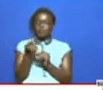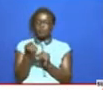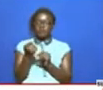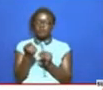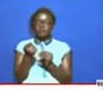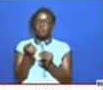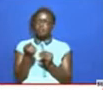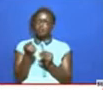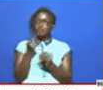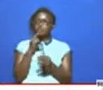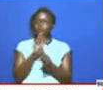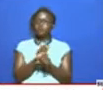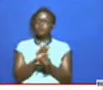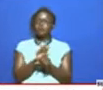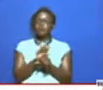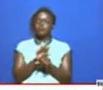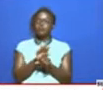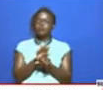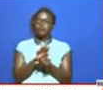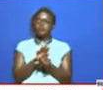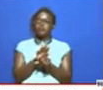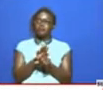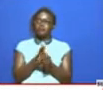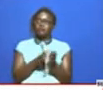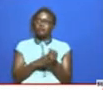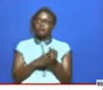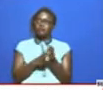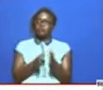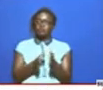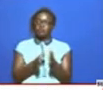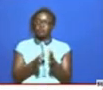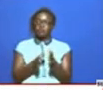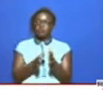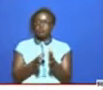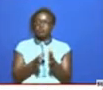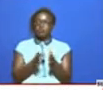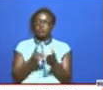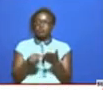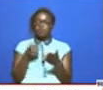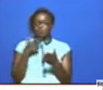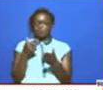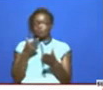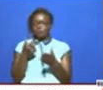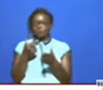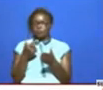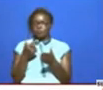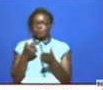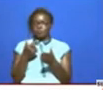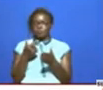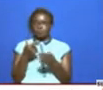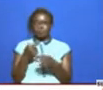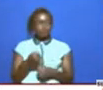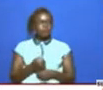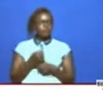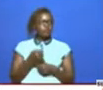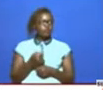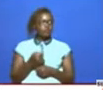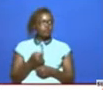kama viongozi katika taifa letu la Kenya, ulichokizungumza leo kimetutia imani.